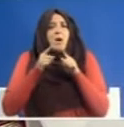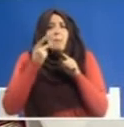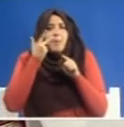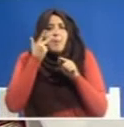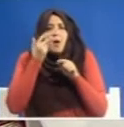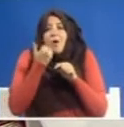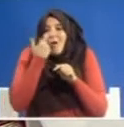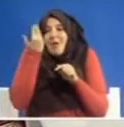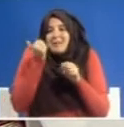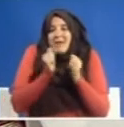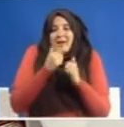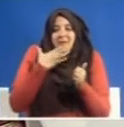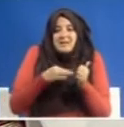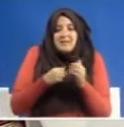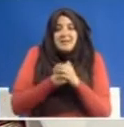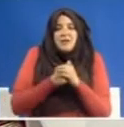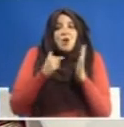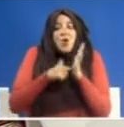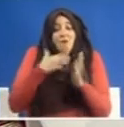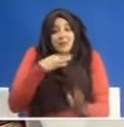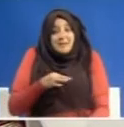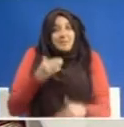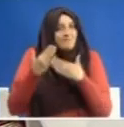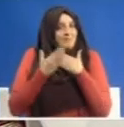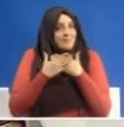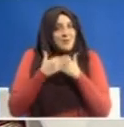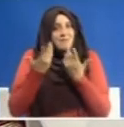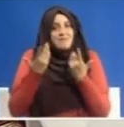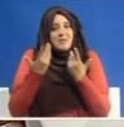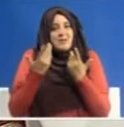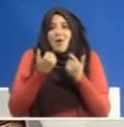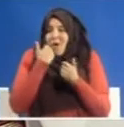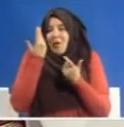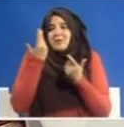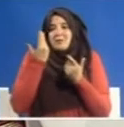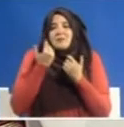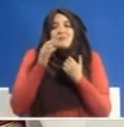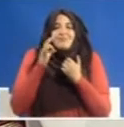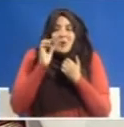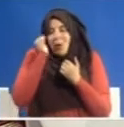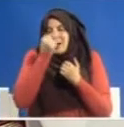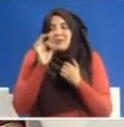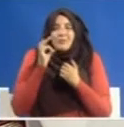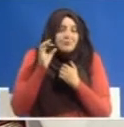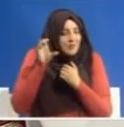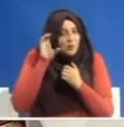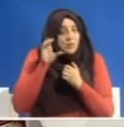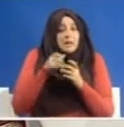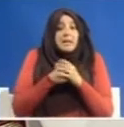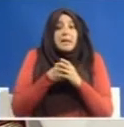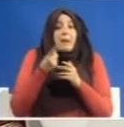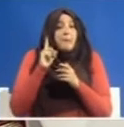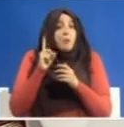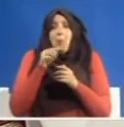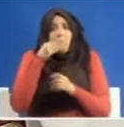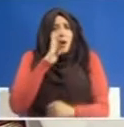يحشم من وليده، كي توصل وليده توصل الابن أنه يسي يحشم ويرجع للطريق إلى آخره، لكن كان